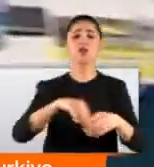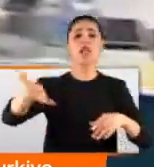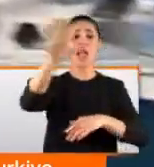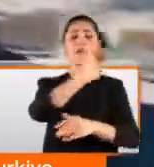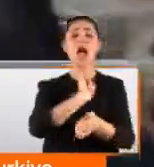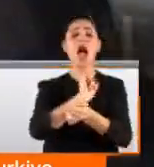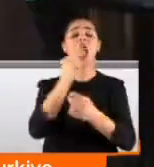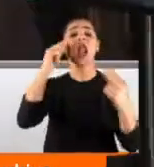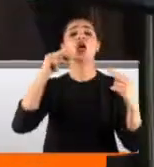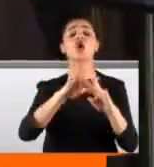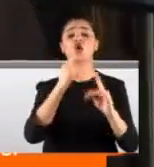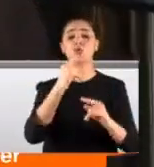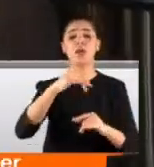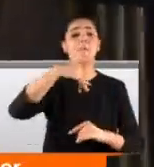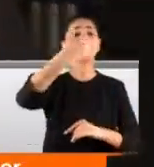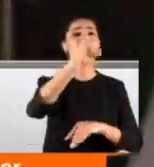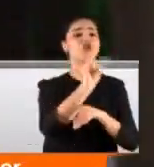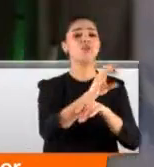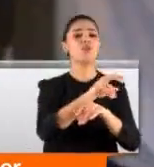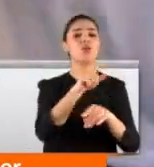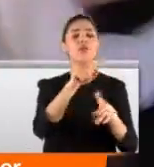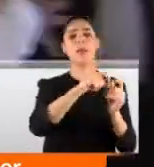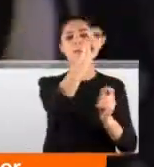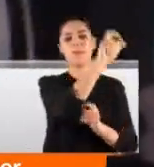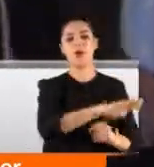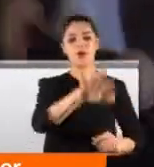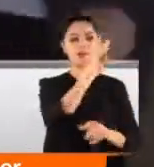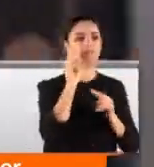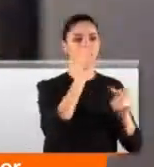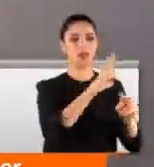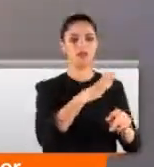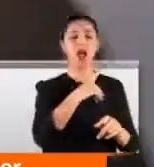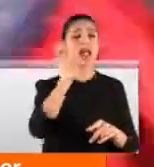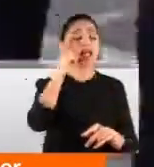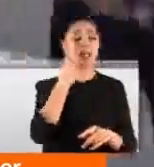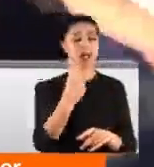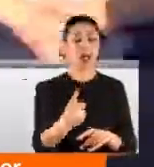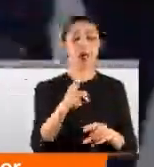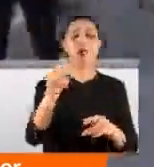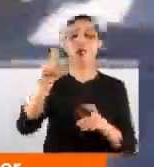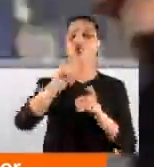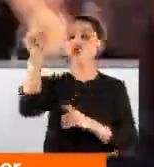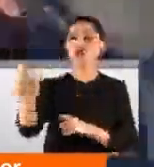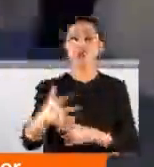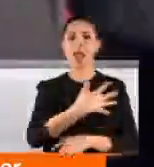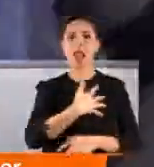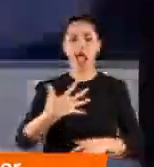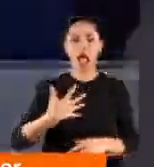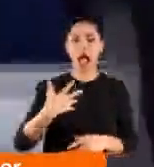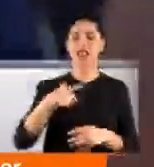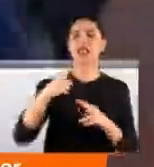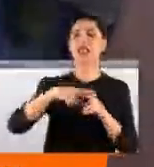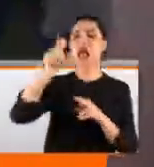aileyle görüşmedim diyen bir diğer Muğla milletvekili Burak Erbay'a döndü. İddiaya göre zanlı Cemal Metin Avcı'nın annesi Ayten